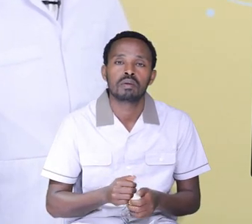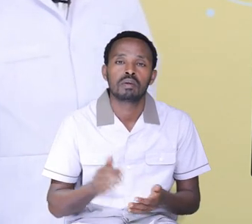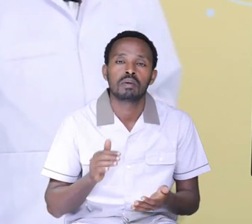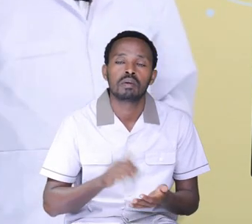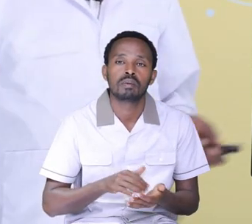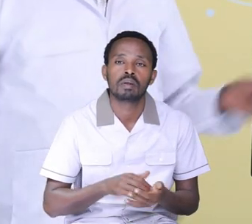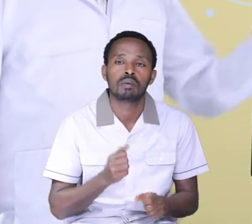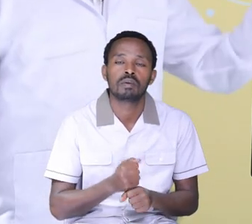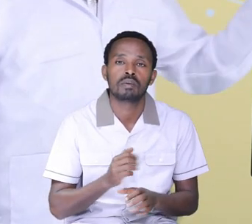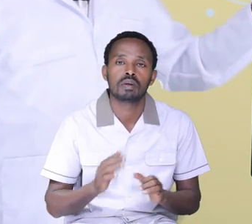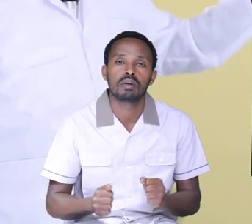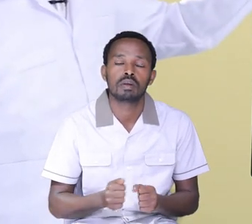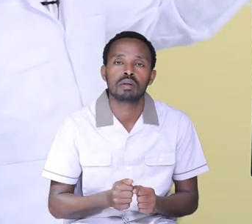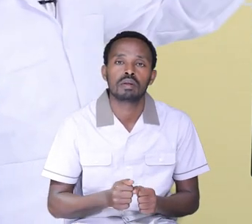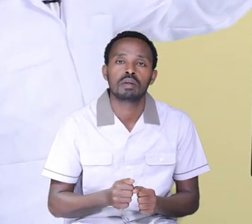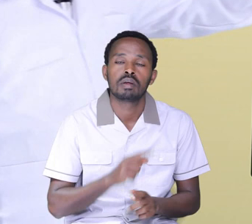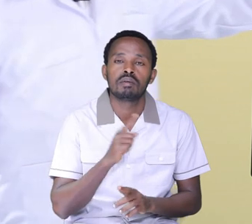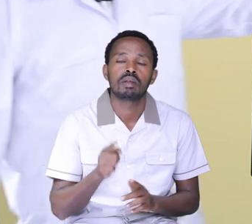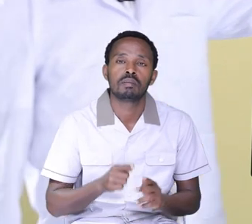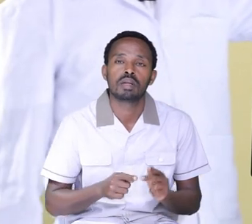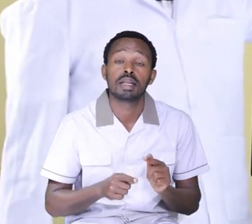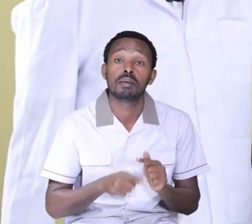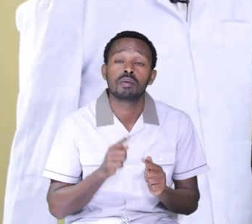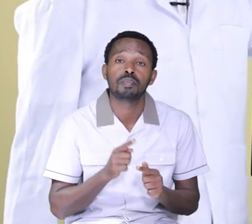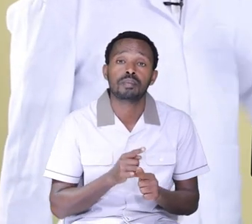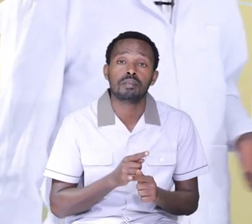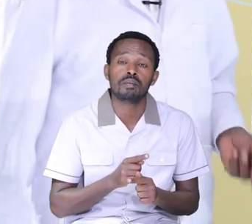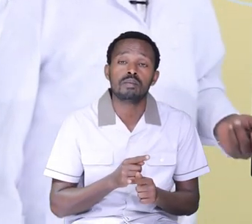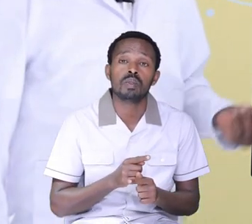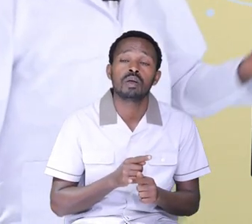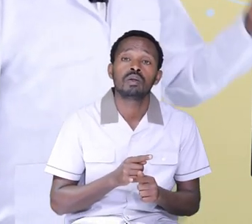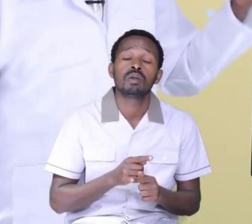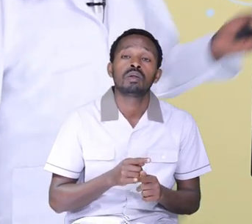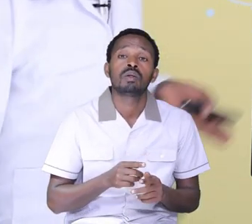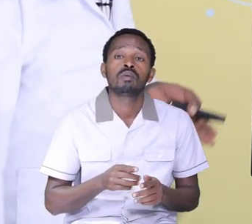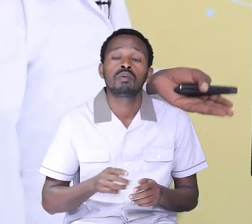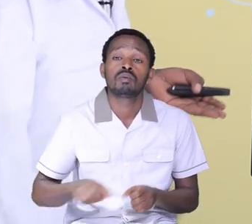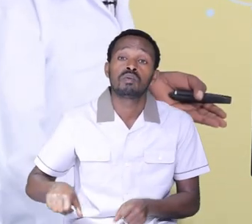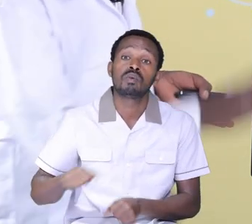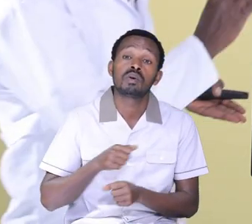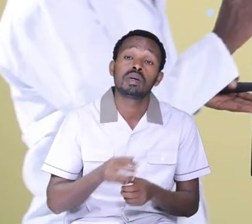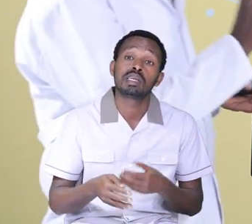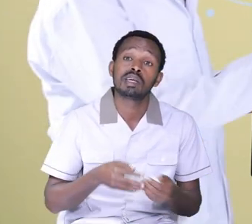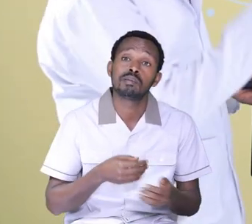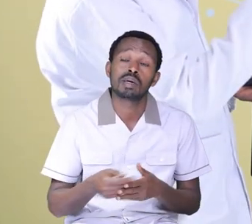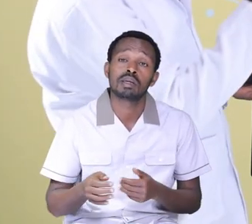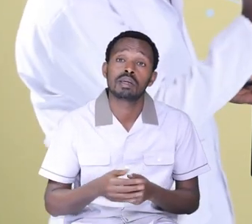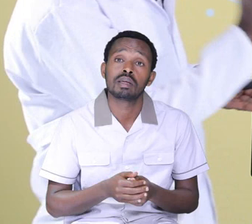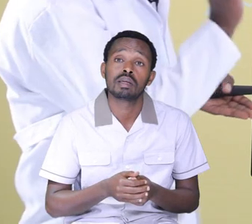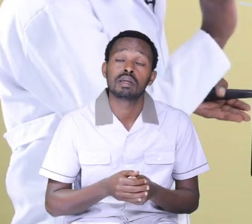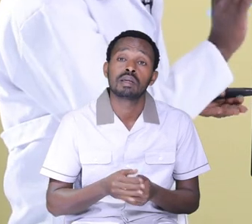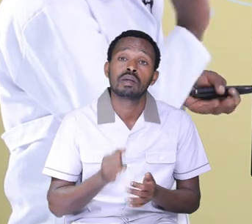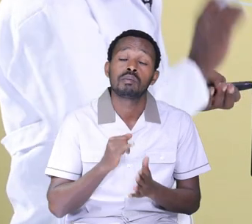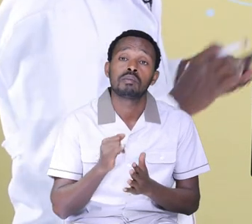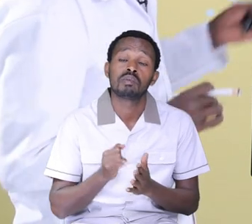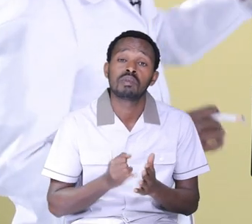ojechun dandesu gafin lamafan fonqolchi salpan bakka dalaga dirir fameture irra gara bakka faki shan